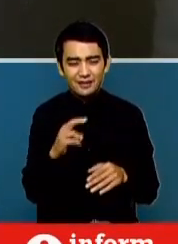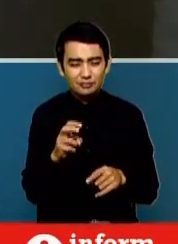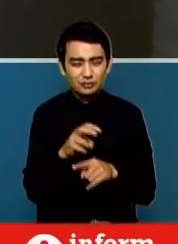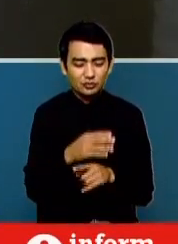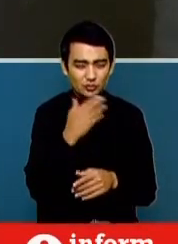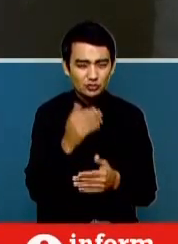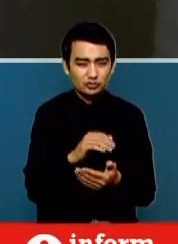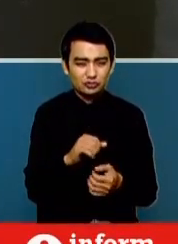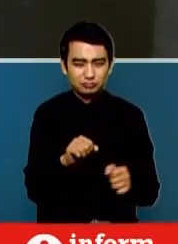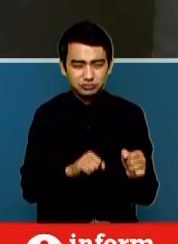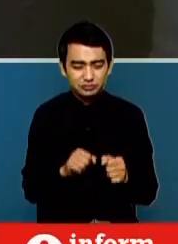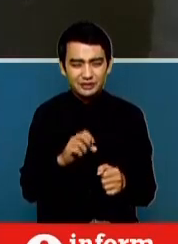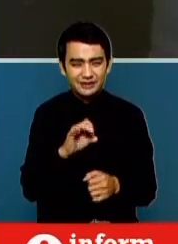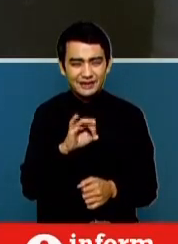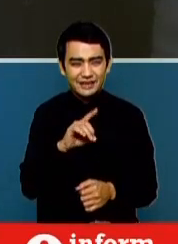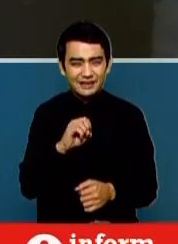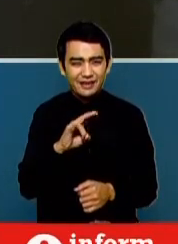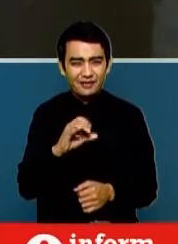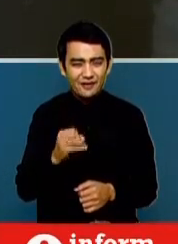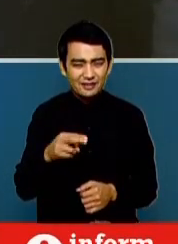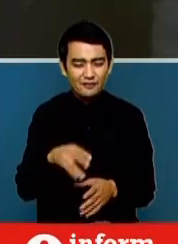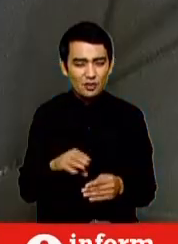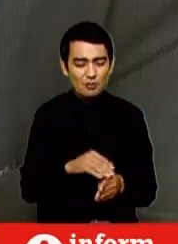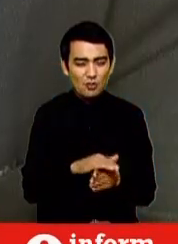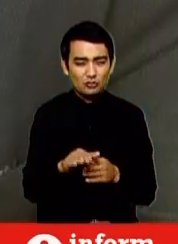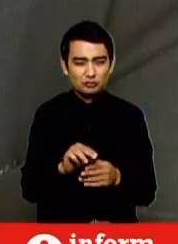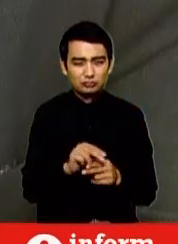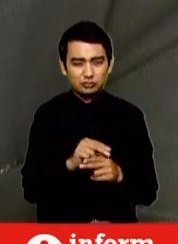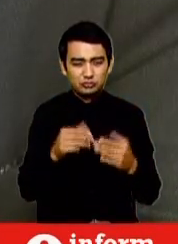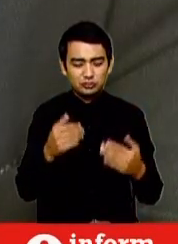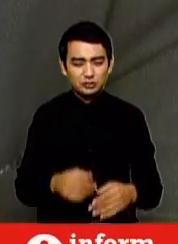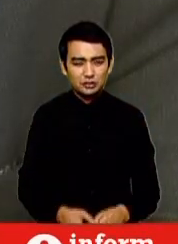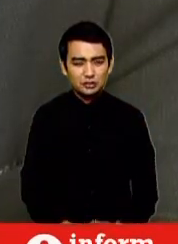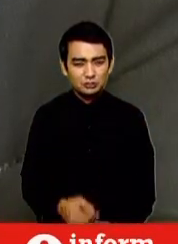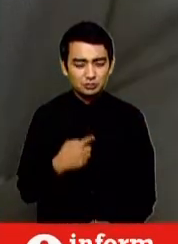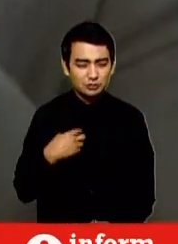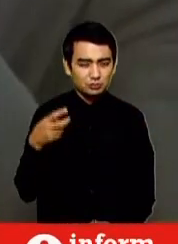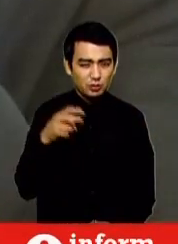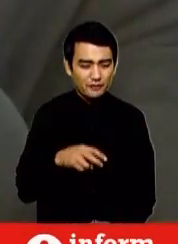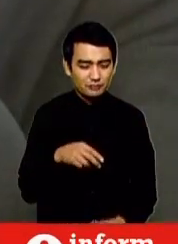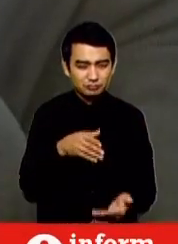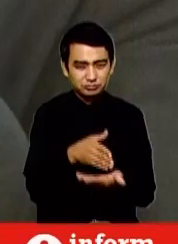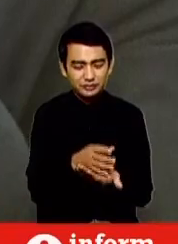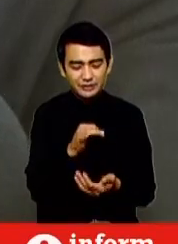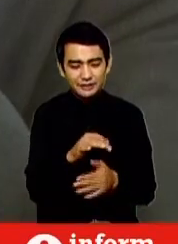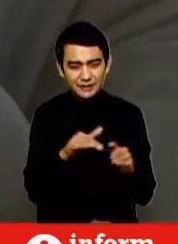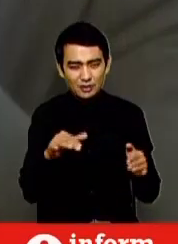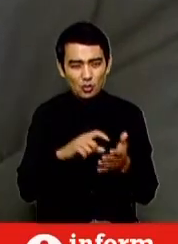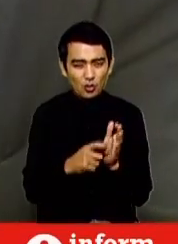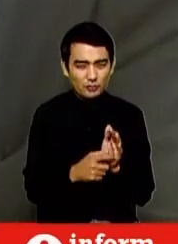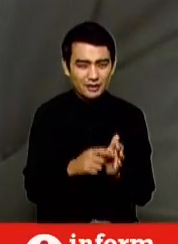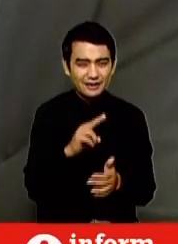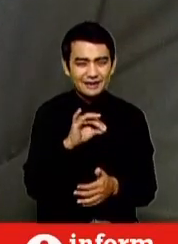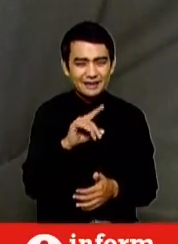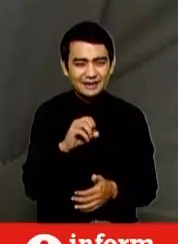тазалық мамандары дезинфекция жұмыстары талаптарға сай жүргізіліп дейді. Приехали, провели дезинфекцию. Дезинфекция балалардың бөлмесінде жүргізілген